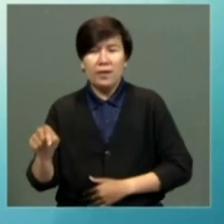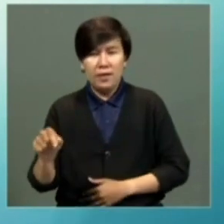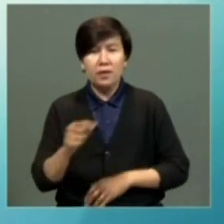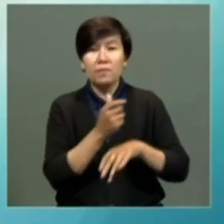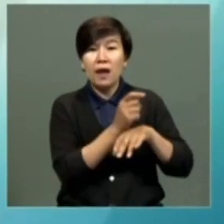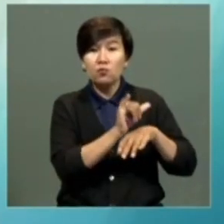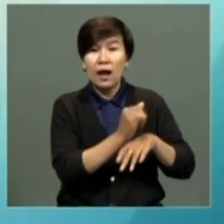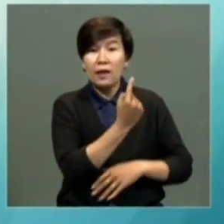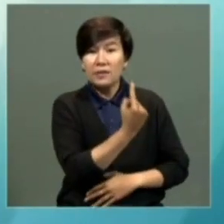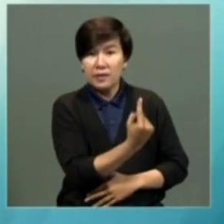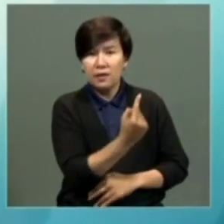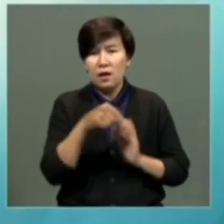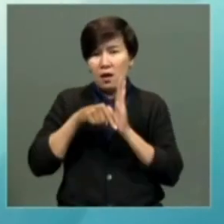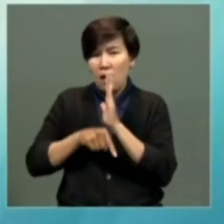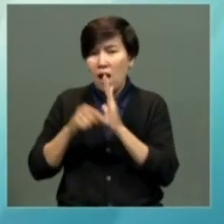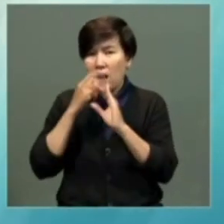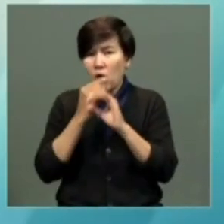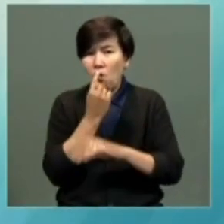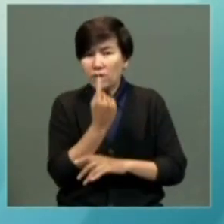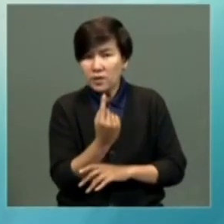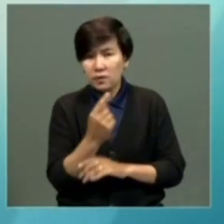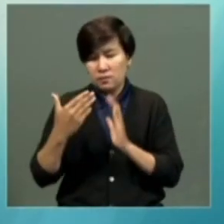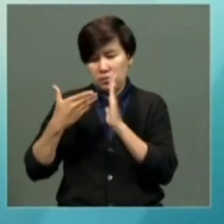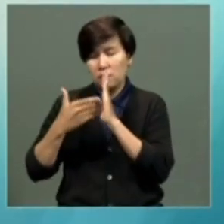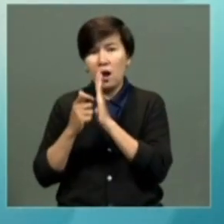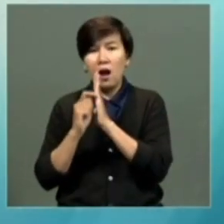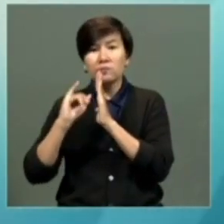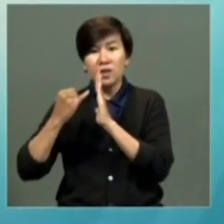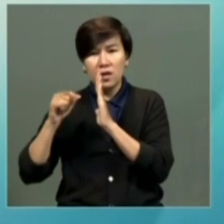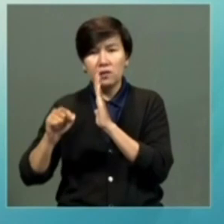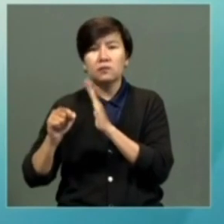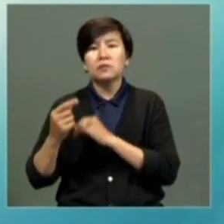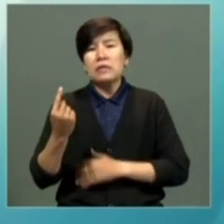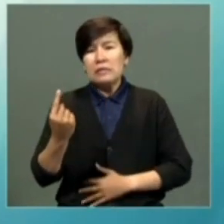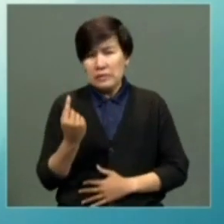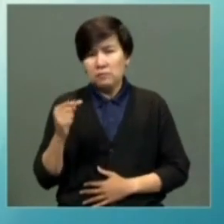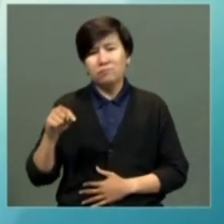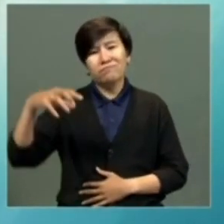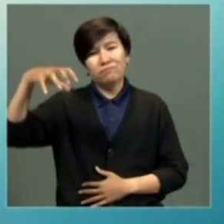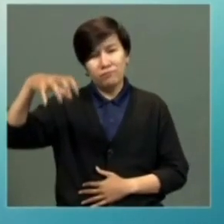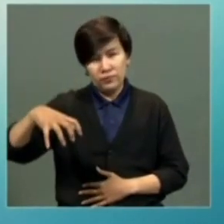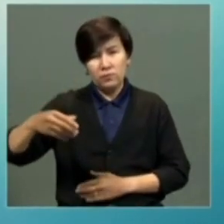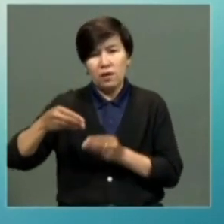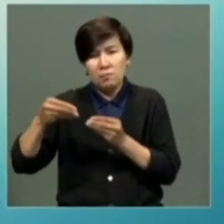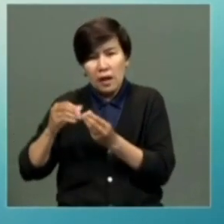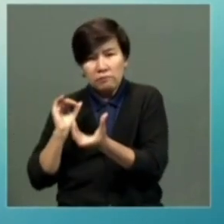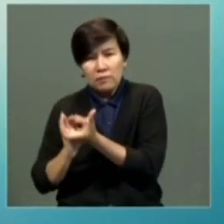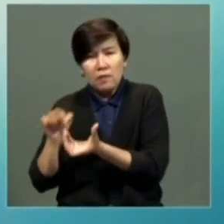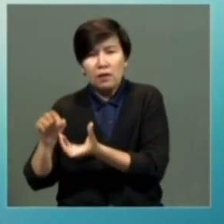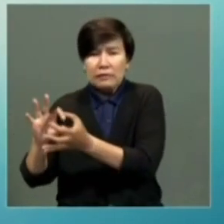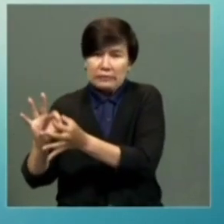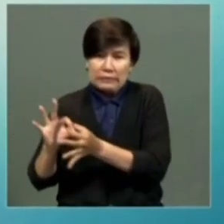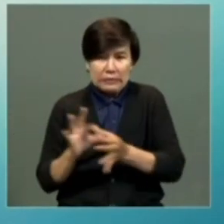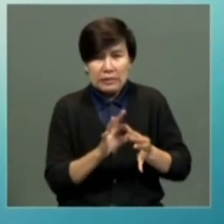1รายระยอง1รายแล้วก็อำนาจเจริญ1รายที่เชื่อมโยงเกี่ยวโยงกันตรงนี้นะครับแต่ประเด็นอีกก้อนหนึ่